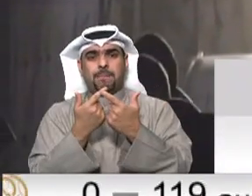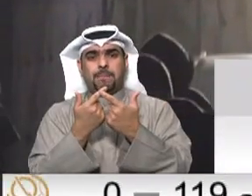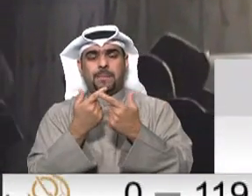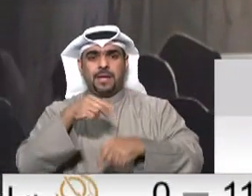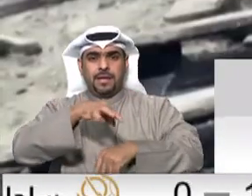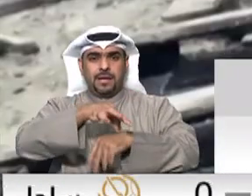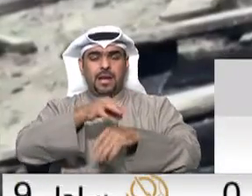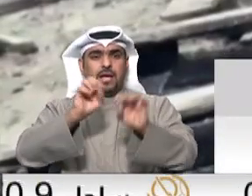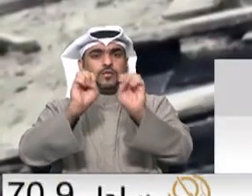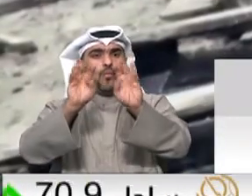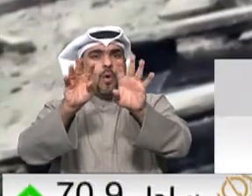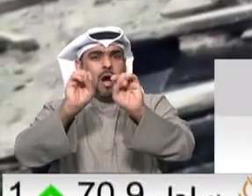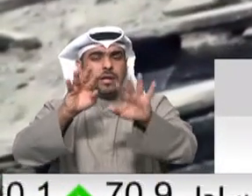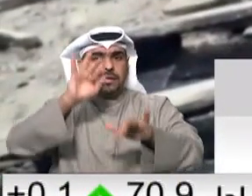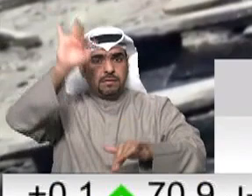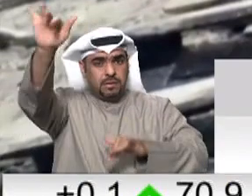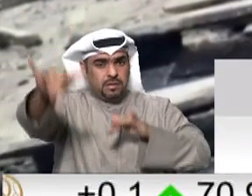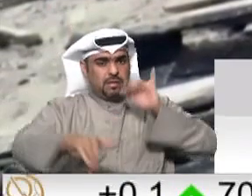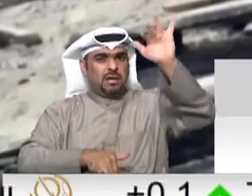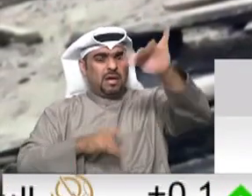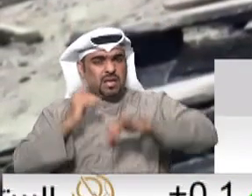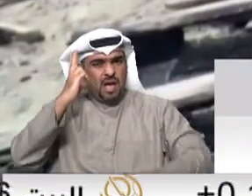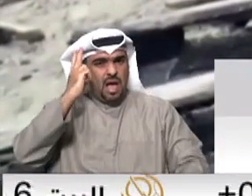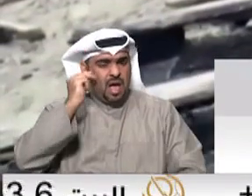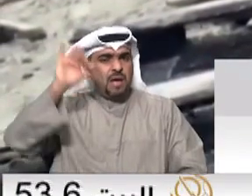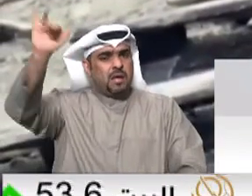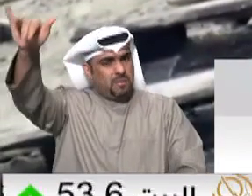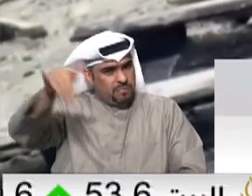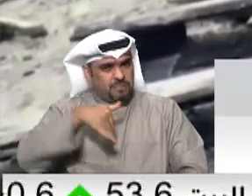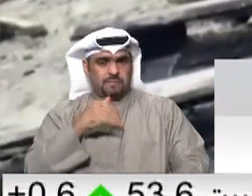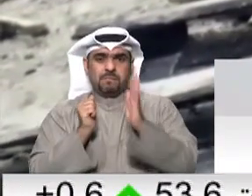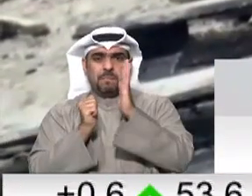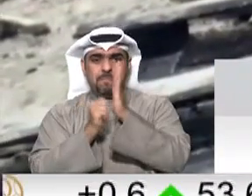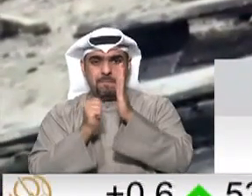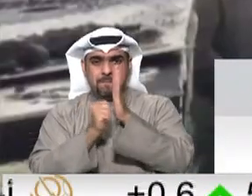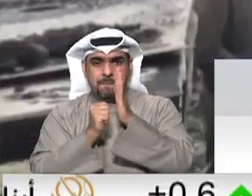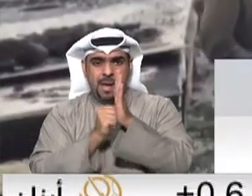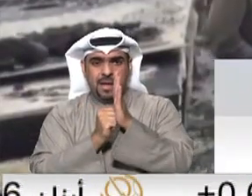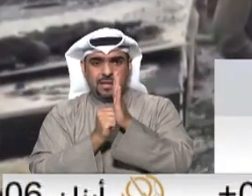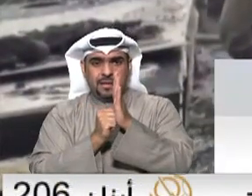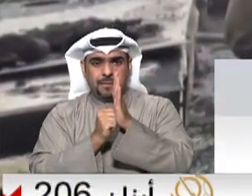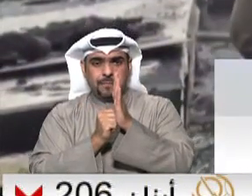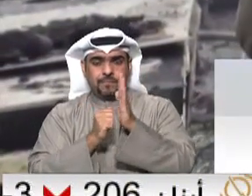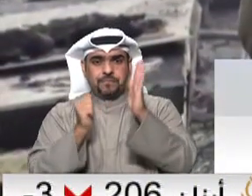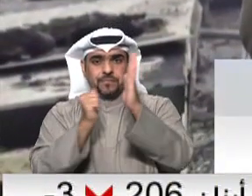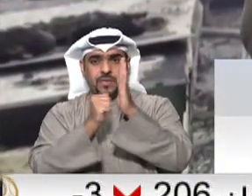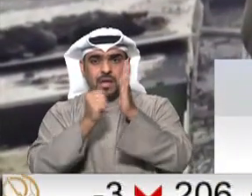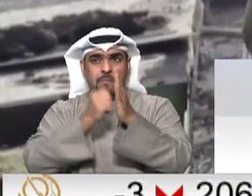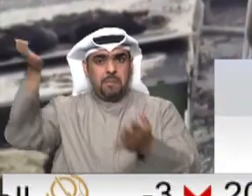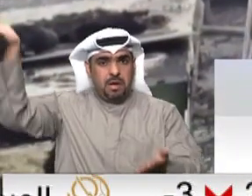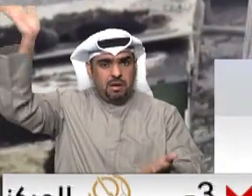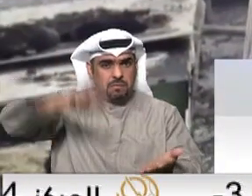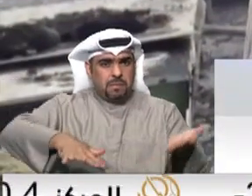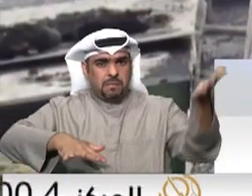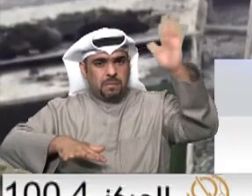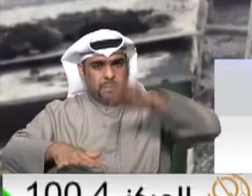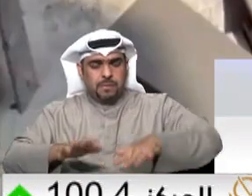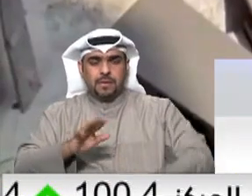المتكدسين الموجودين في جنوبي القطاع إلى منازلهم حتى وإن كانت مدمرة في مدينة غزة